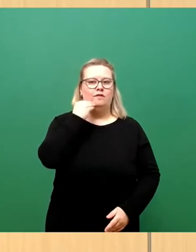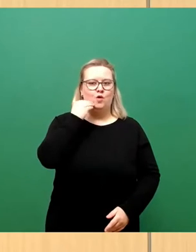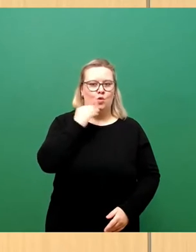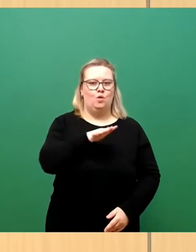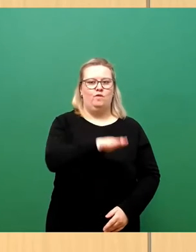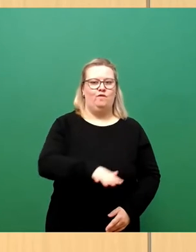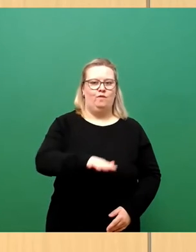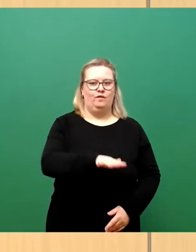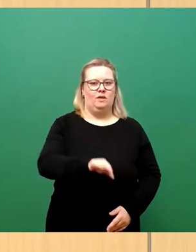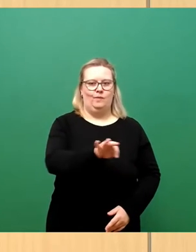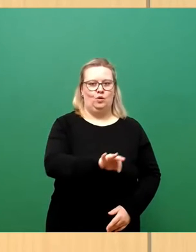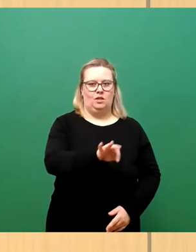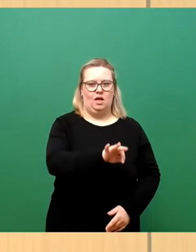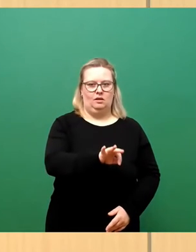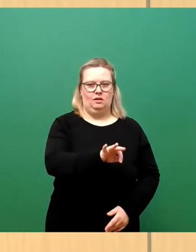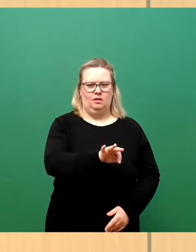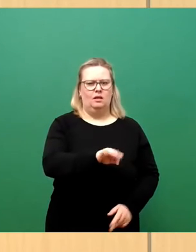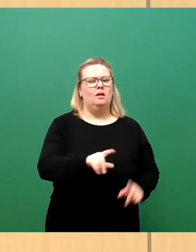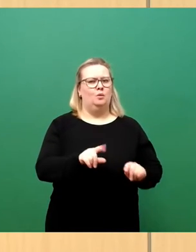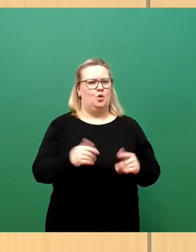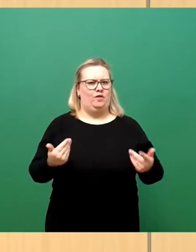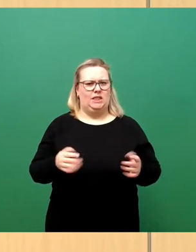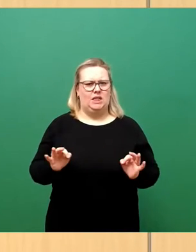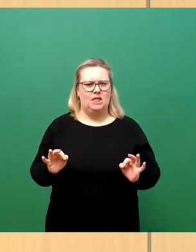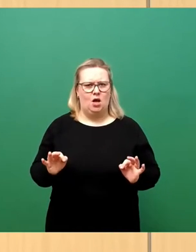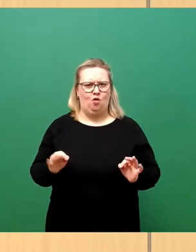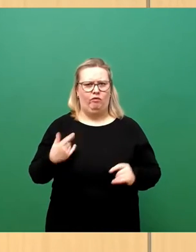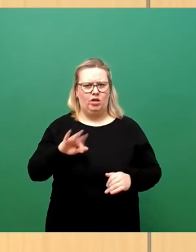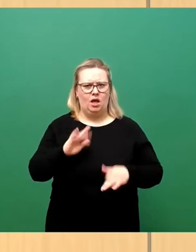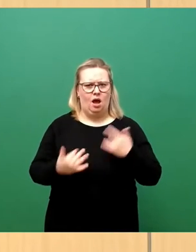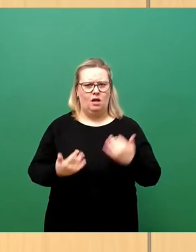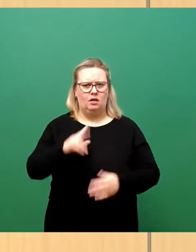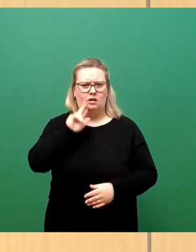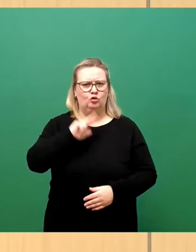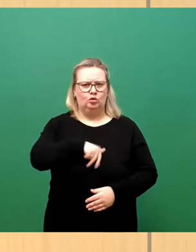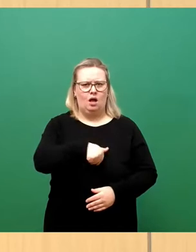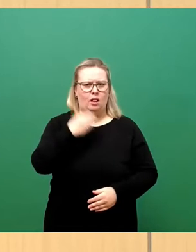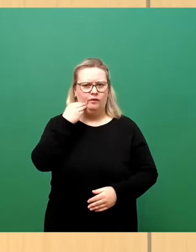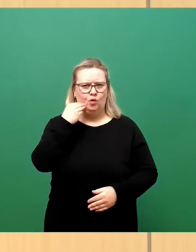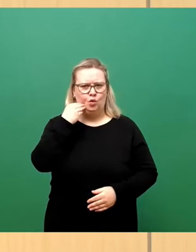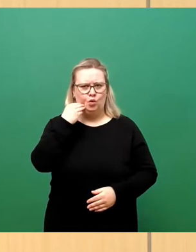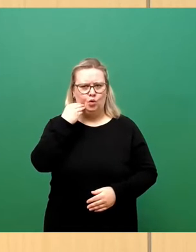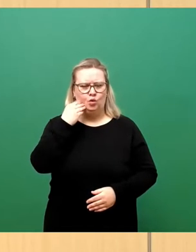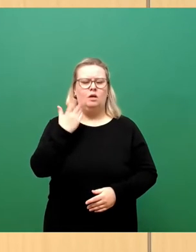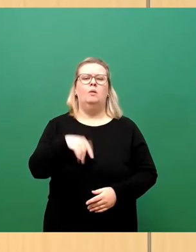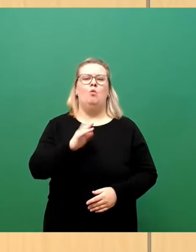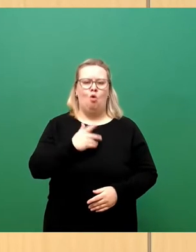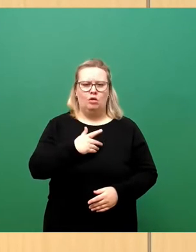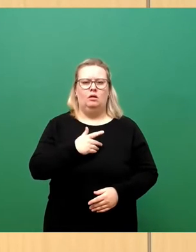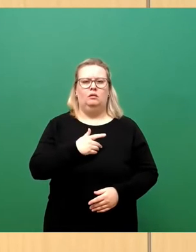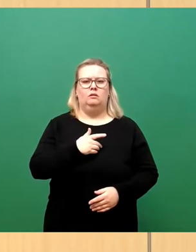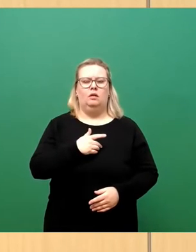15%. Was bedeutet das ganz konkret für die Anzahl der Sozialwohnungen? Die Verwaltung, Bürgermeister Kühn, hat auf Grundlage